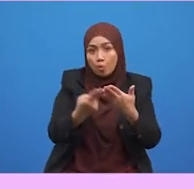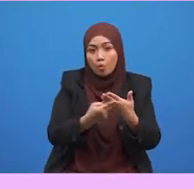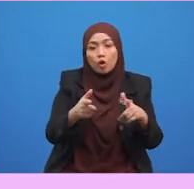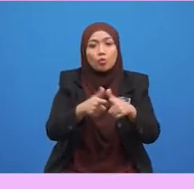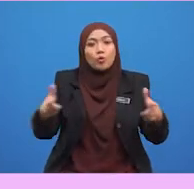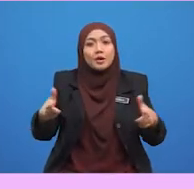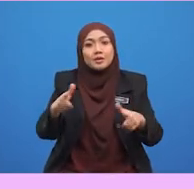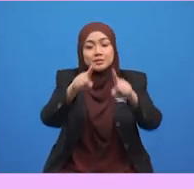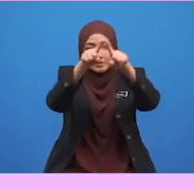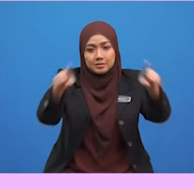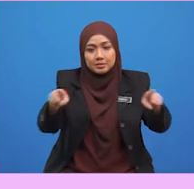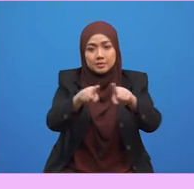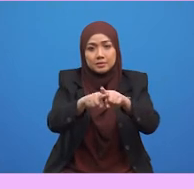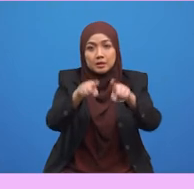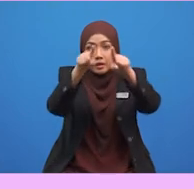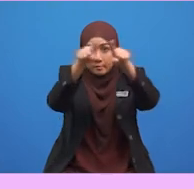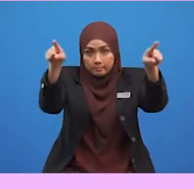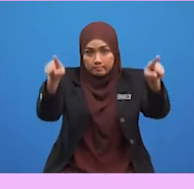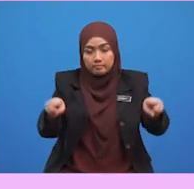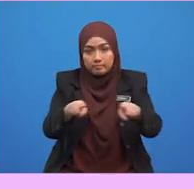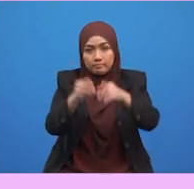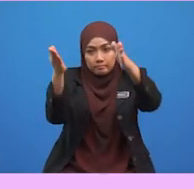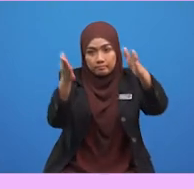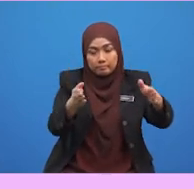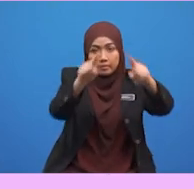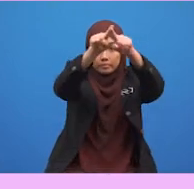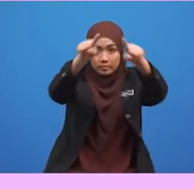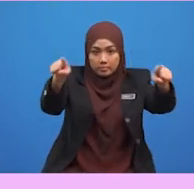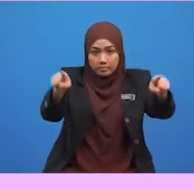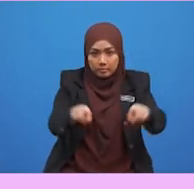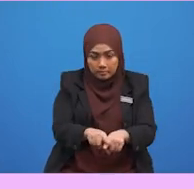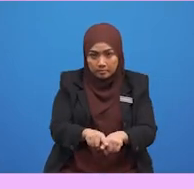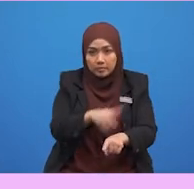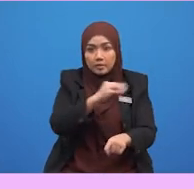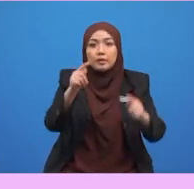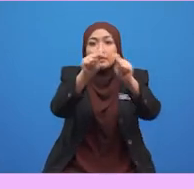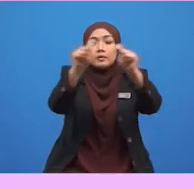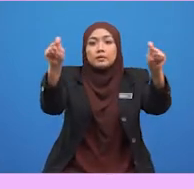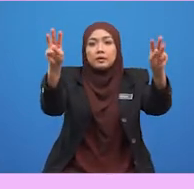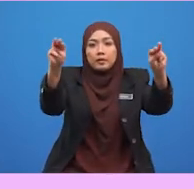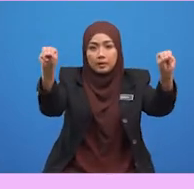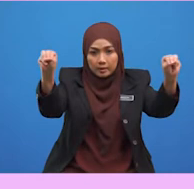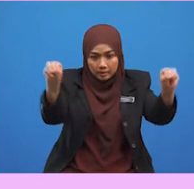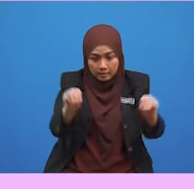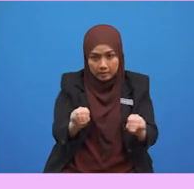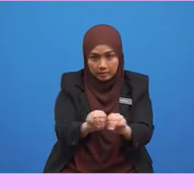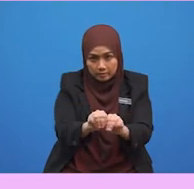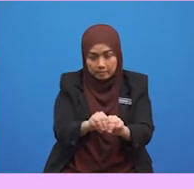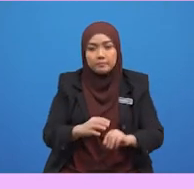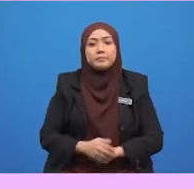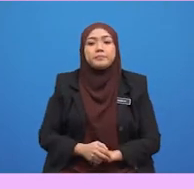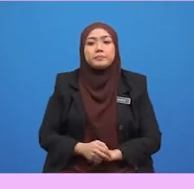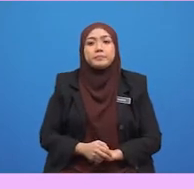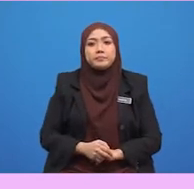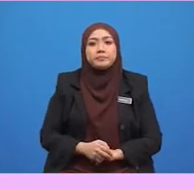luas segitiga, segi empat selari, lelayang dan trapezium. Dan akhir